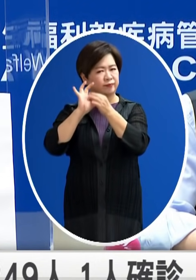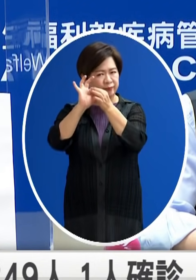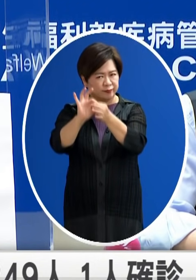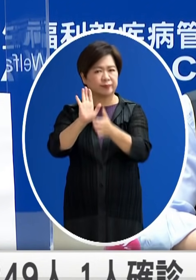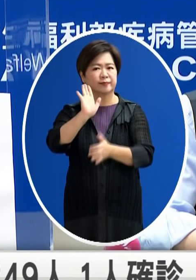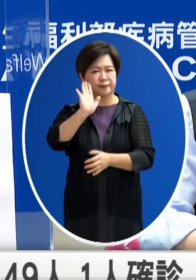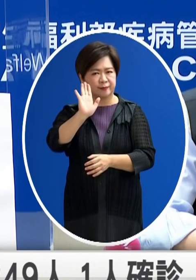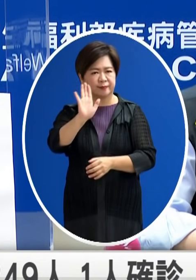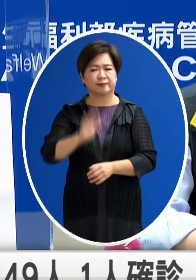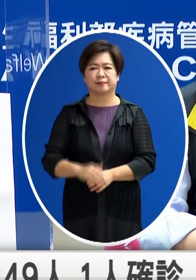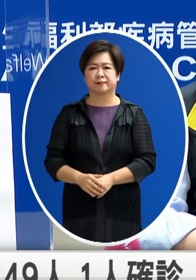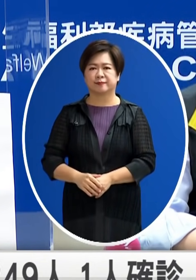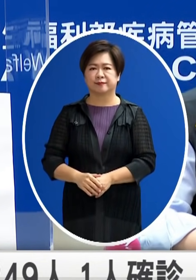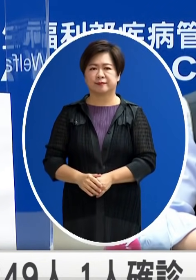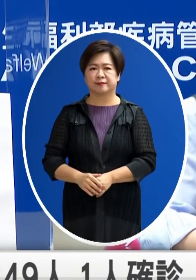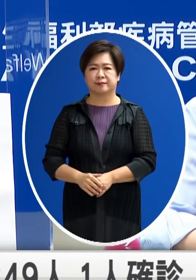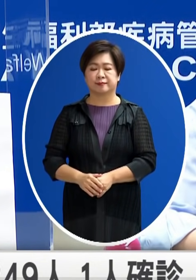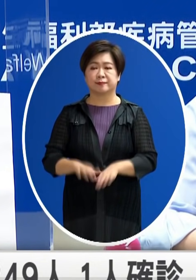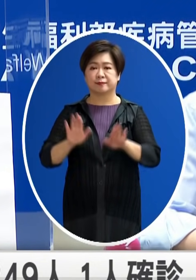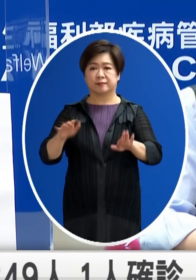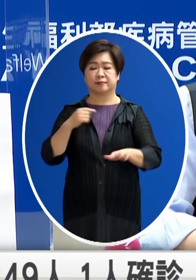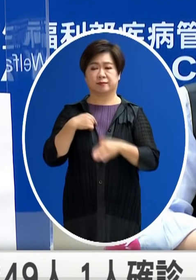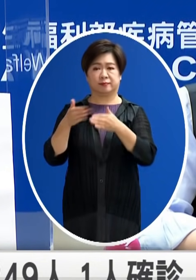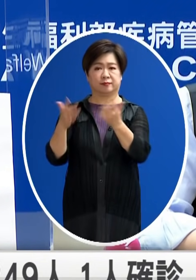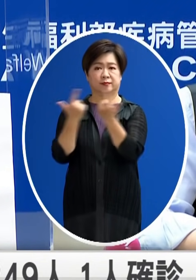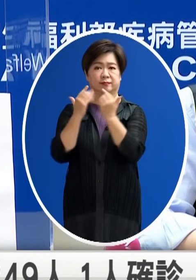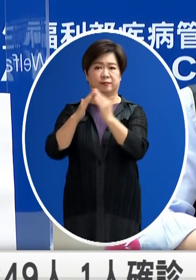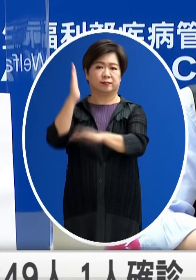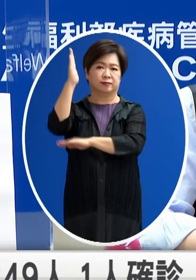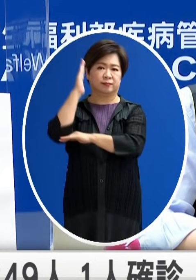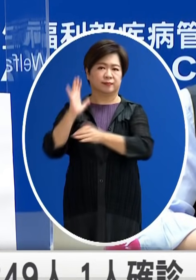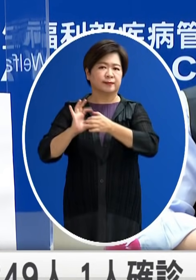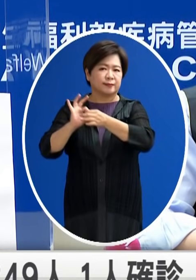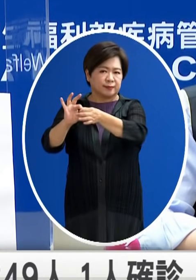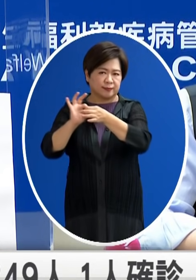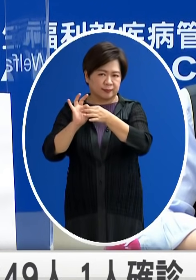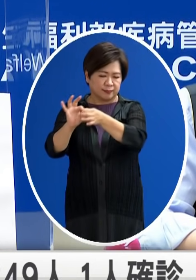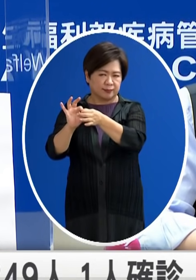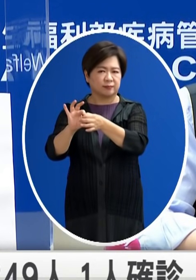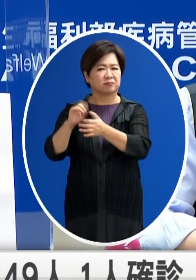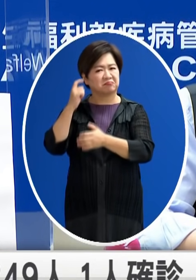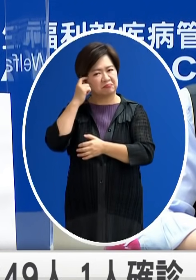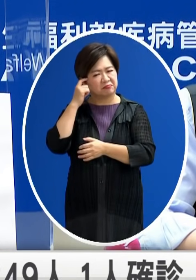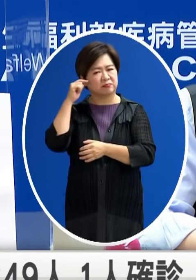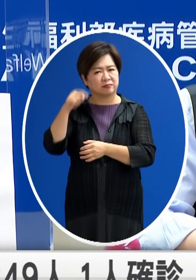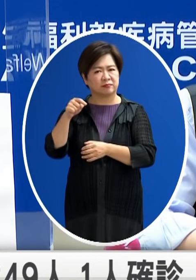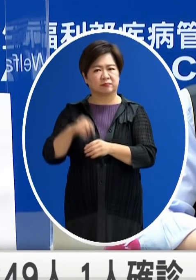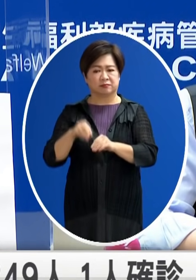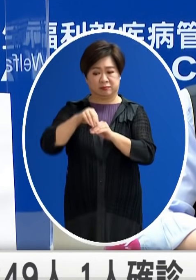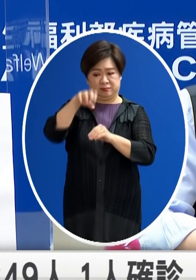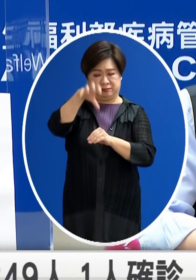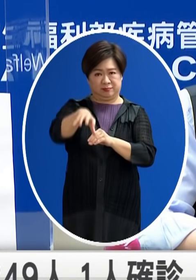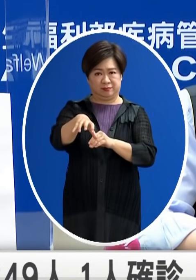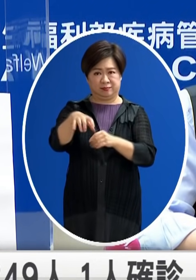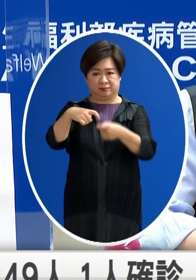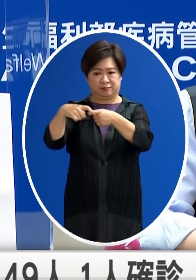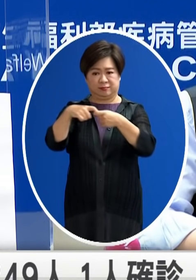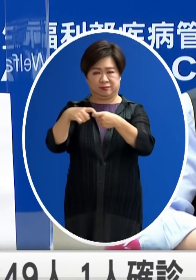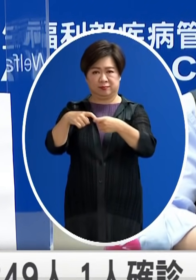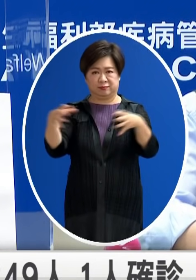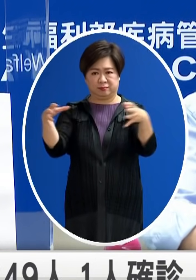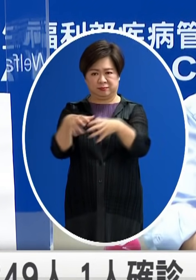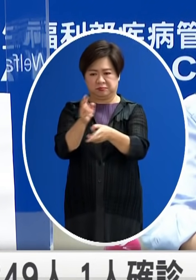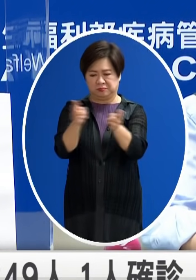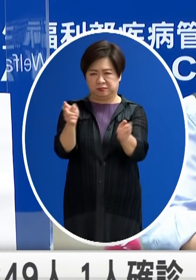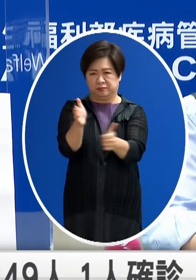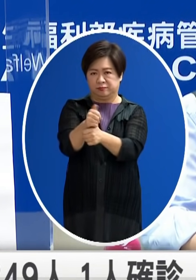续，啊，那我们今天跟台北市政府这边有联络，好，我们认为这个前进指挥所哈，联合前进